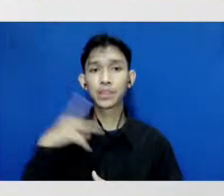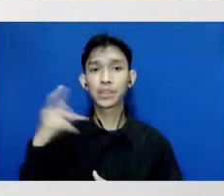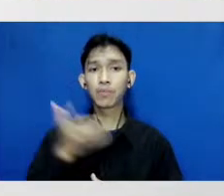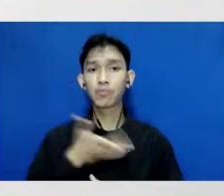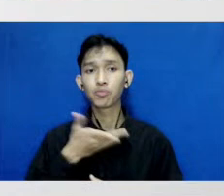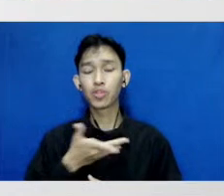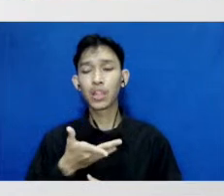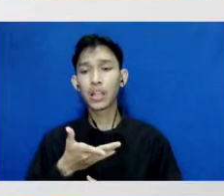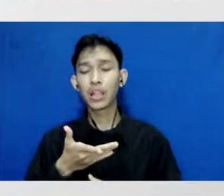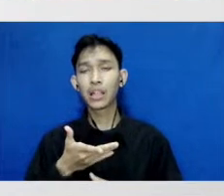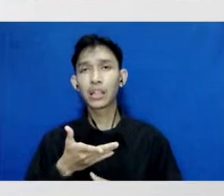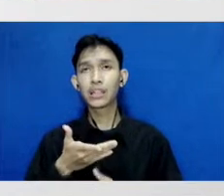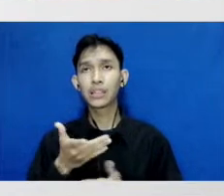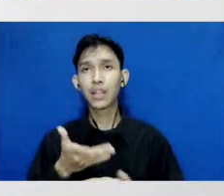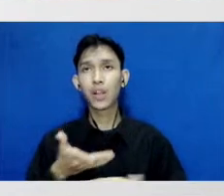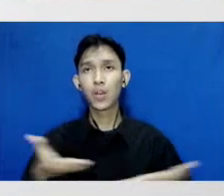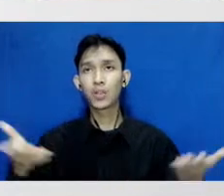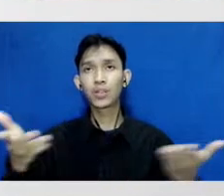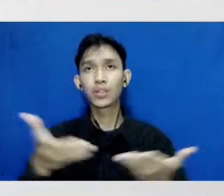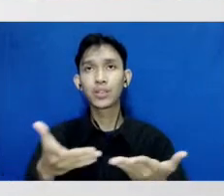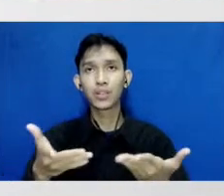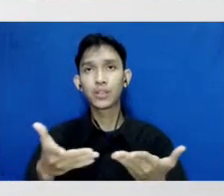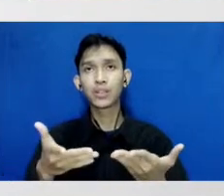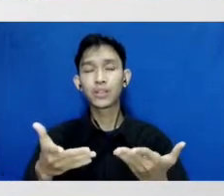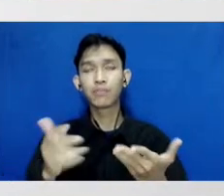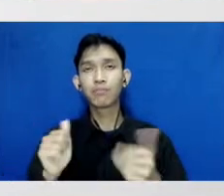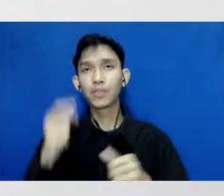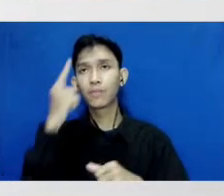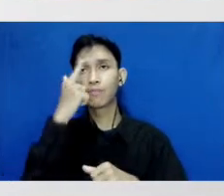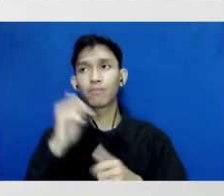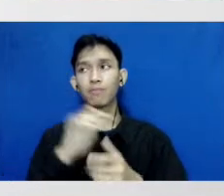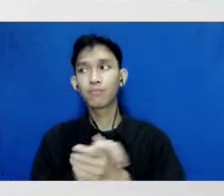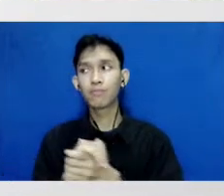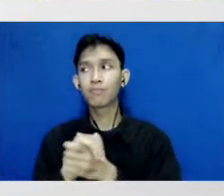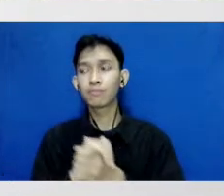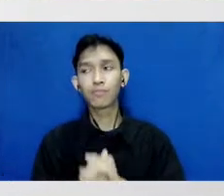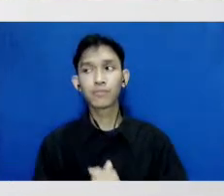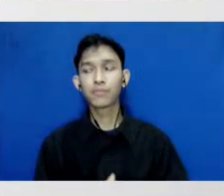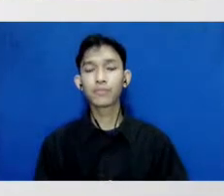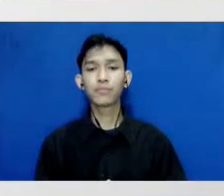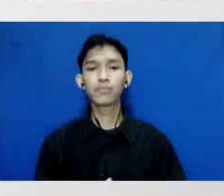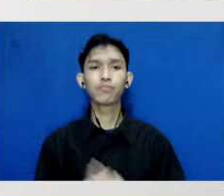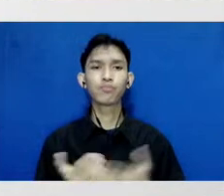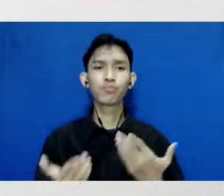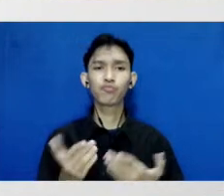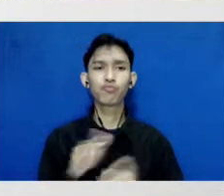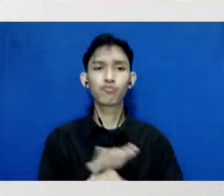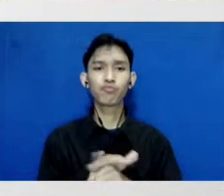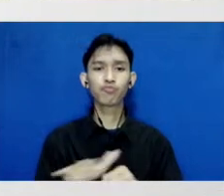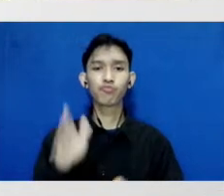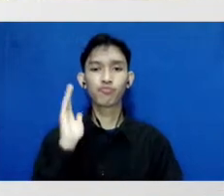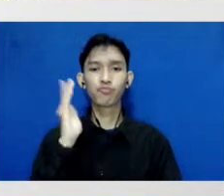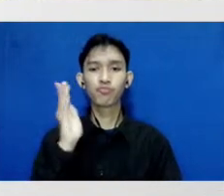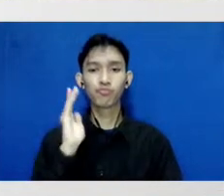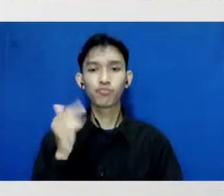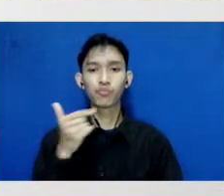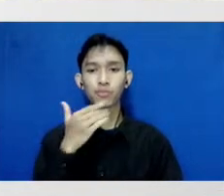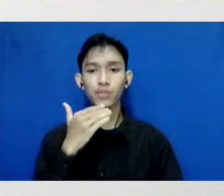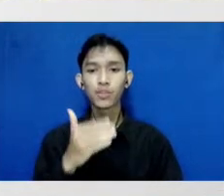ekosistem digital yang berlandaskan peace and trust, damai dan kepercayaan. Demikian presentasi dari saya. Terima